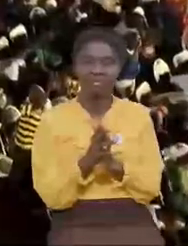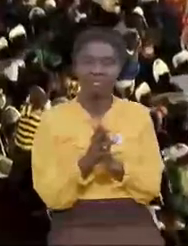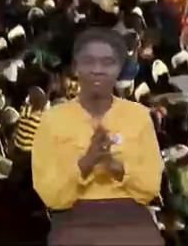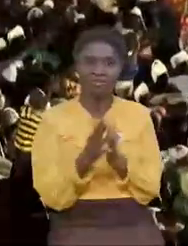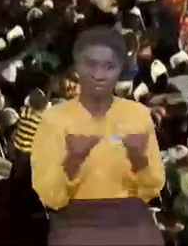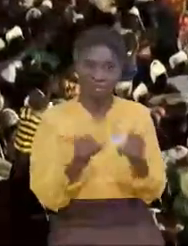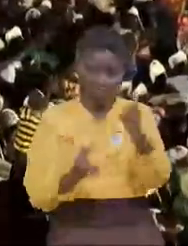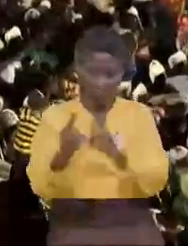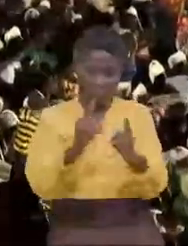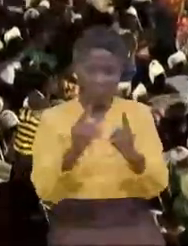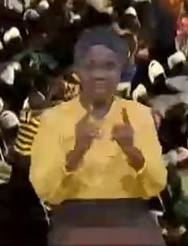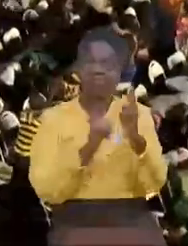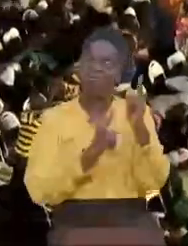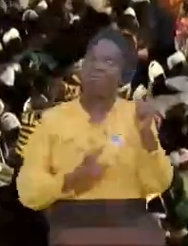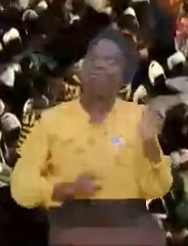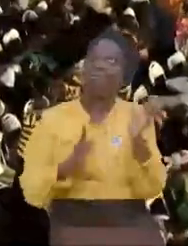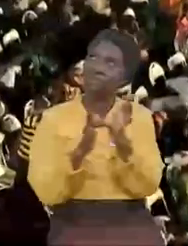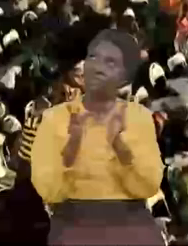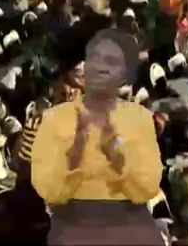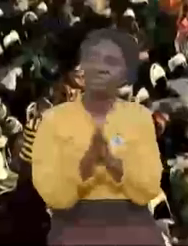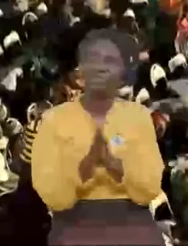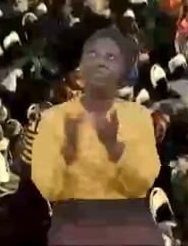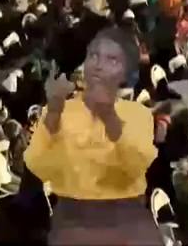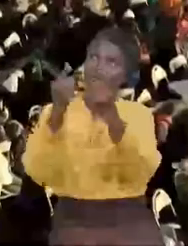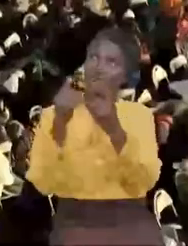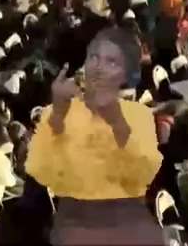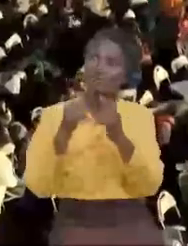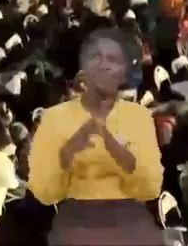Il faut dire, Seigneur Jésus, entre.